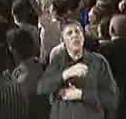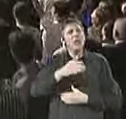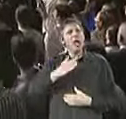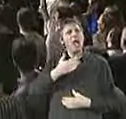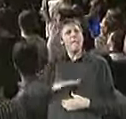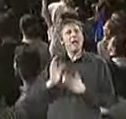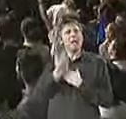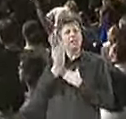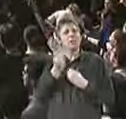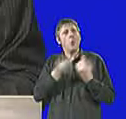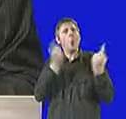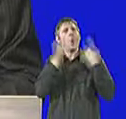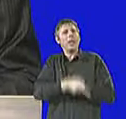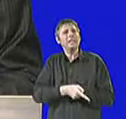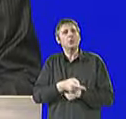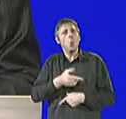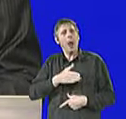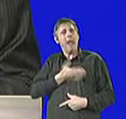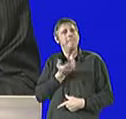la contradiction.